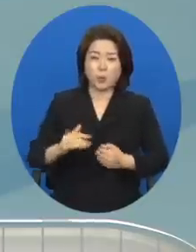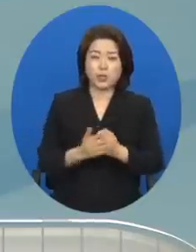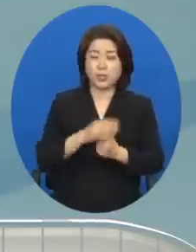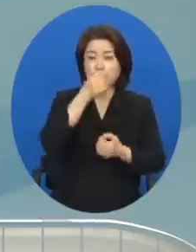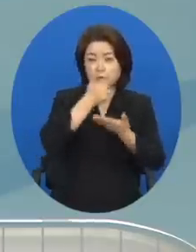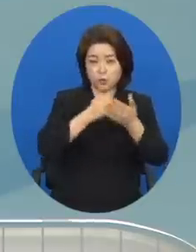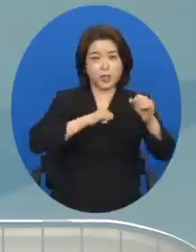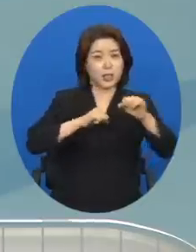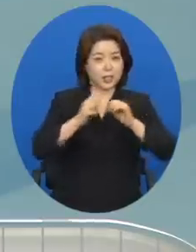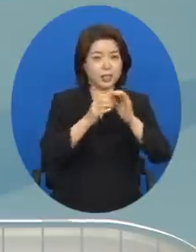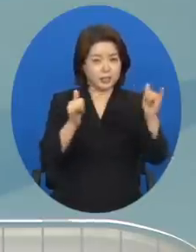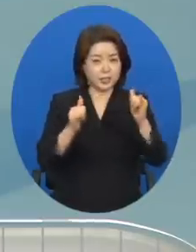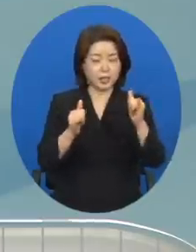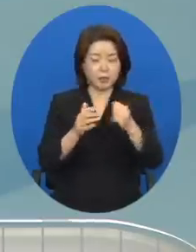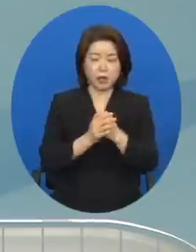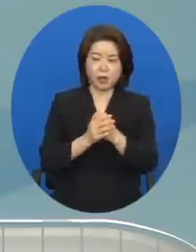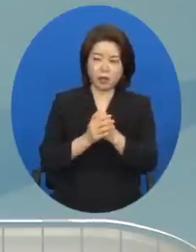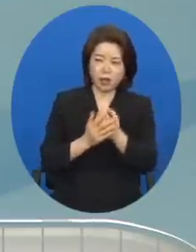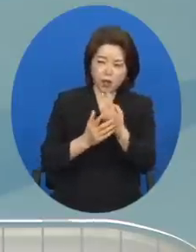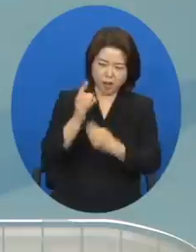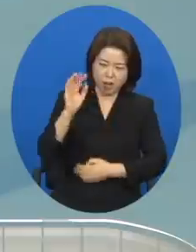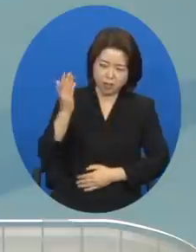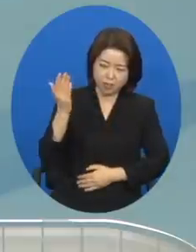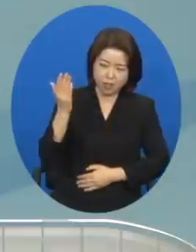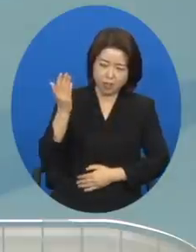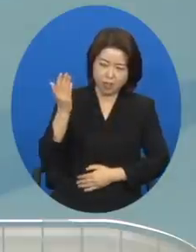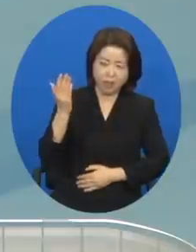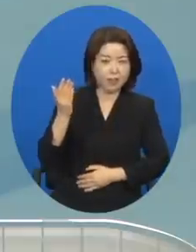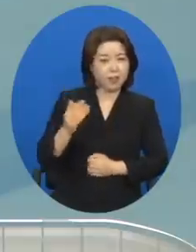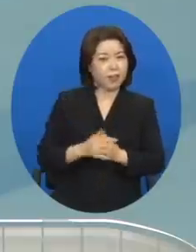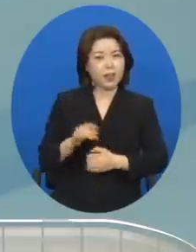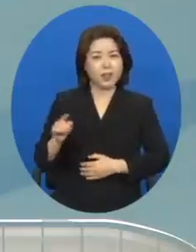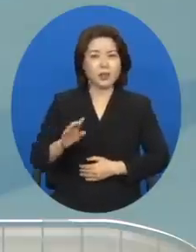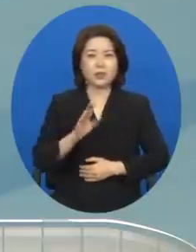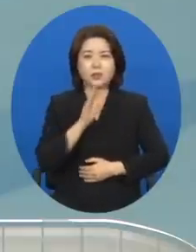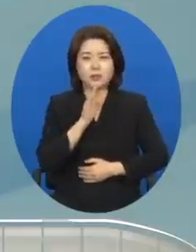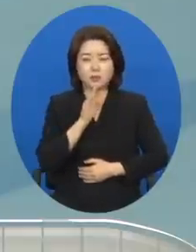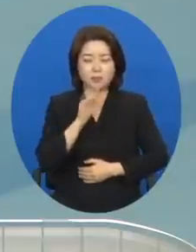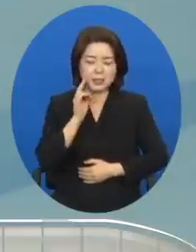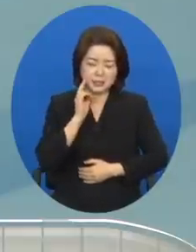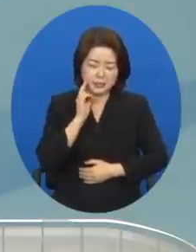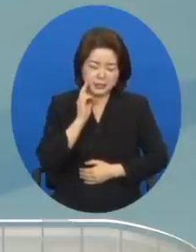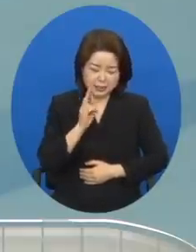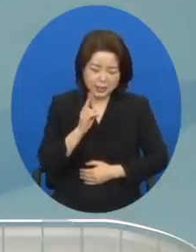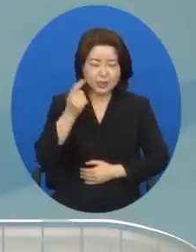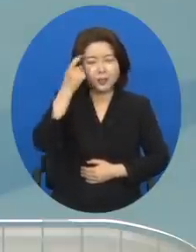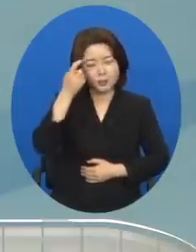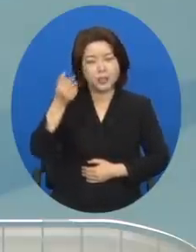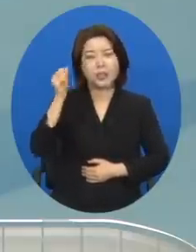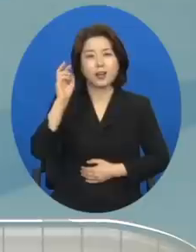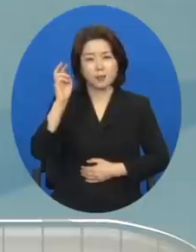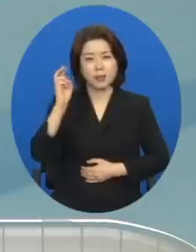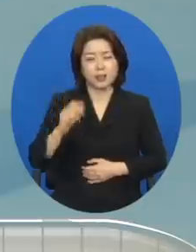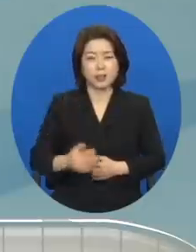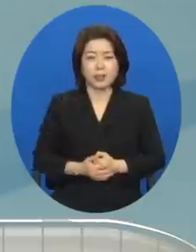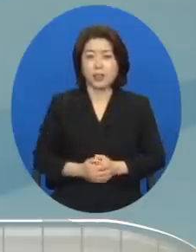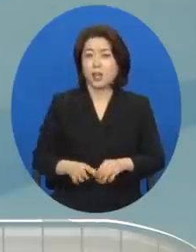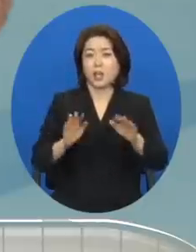지은 사람하고 하나가 된다. 이건 정말 끔찍하다고 생각해요.